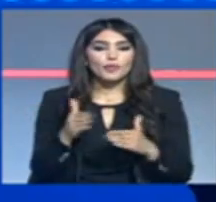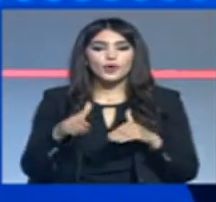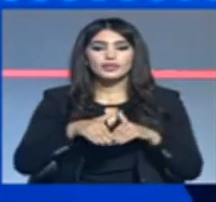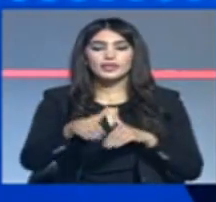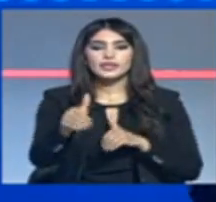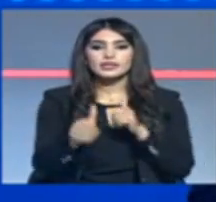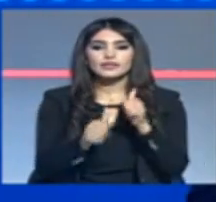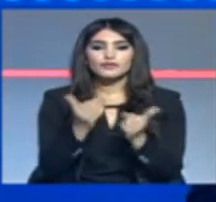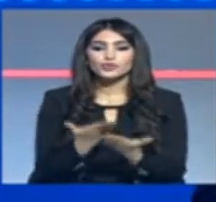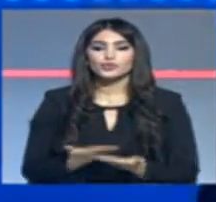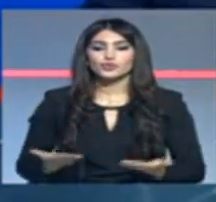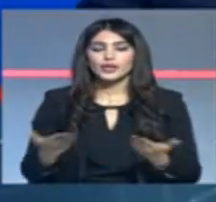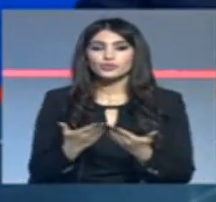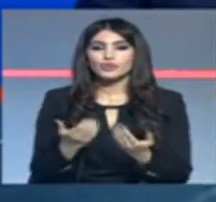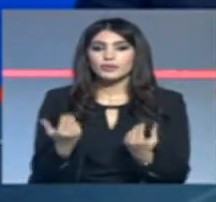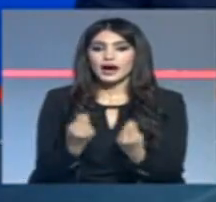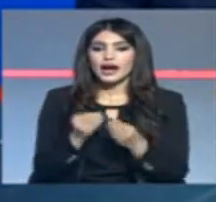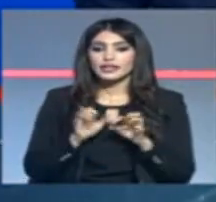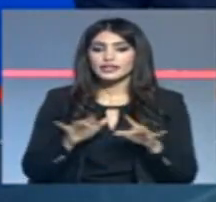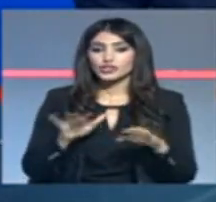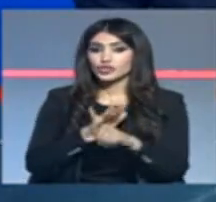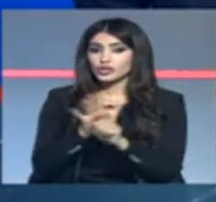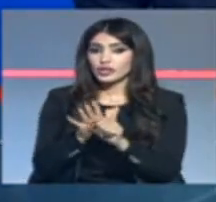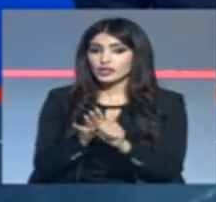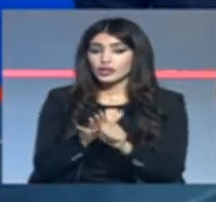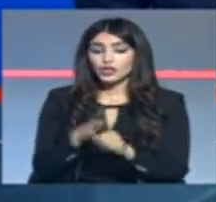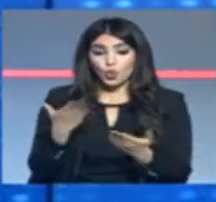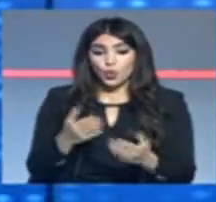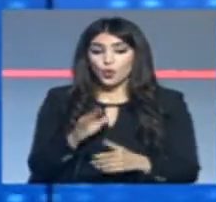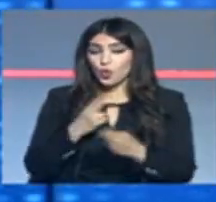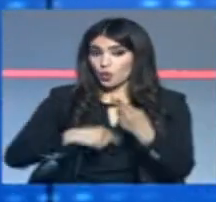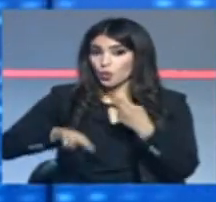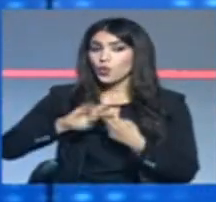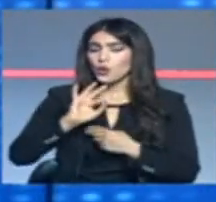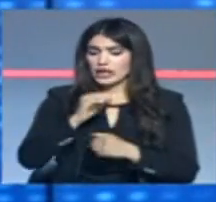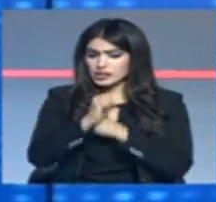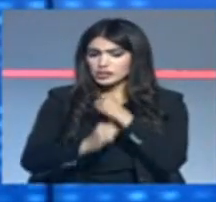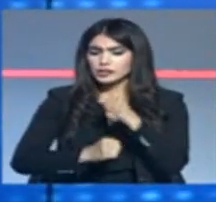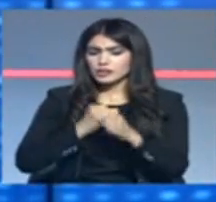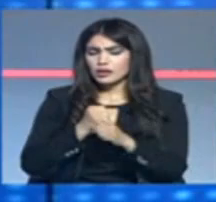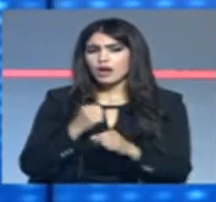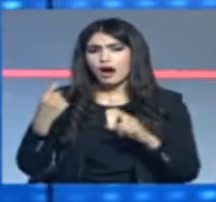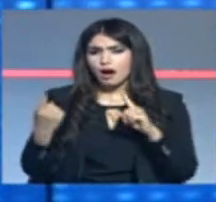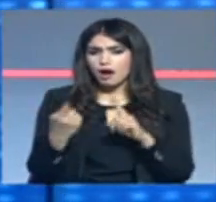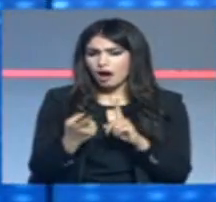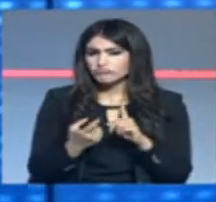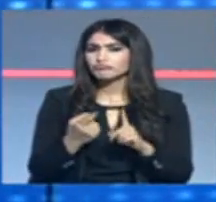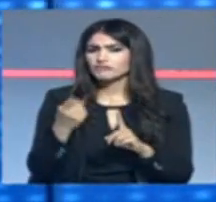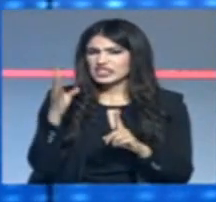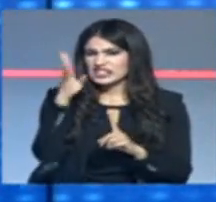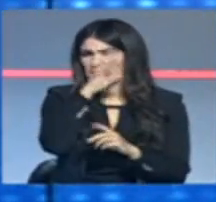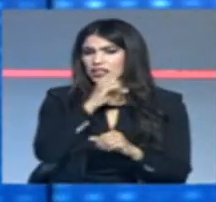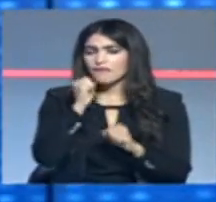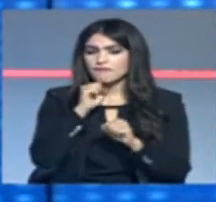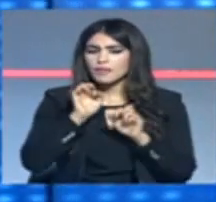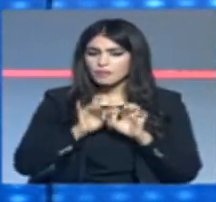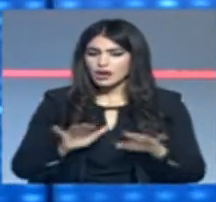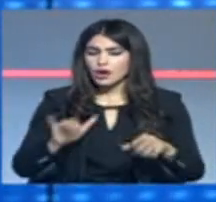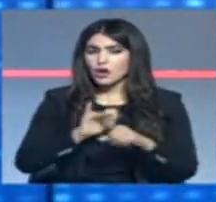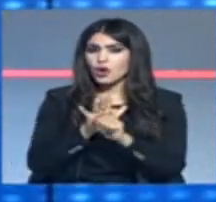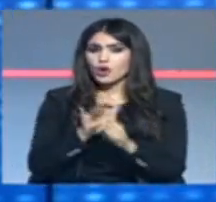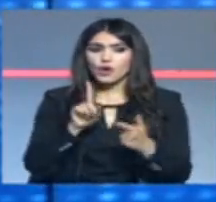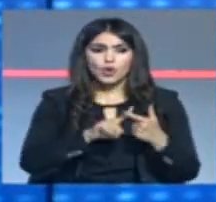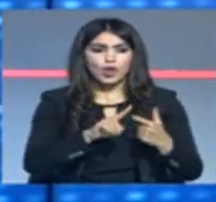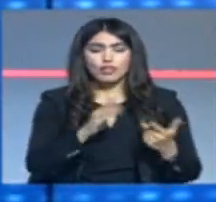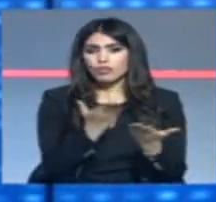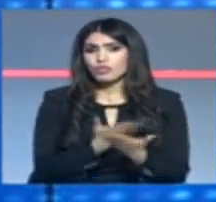الامتحانات اليوم في ظل انتشار هذا الوباء؟ هو راهو سنه عام صعيب الكل، كانت سنه استثنائيه وذي نعرفوها الكل، فما انتشار الوباء وفما الحقيقه